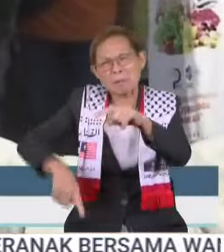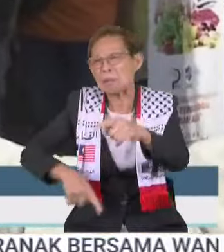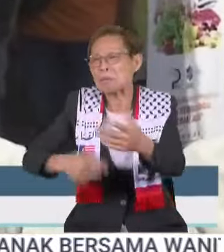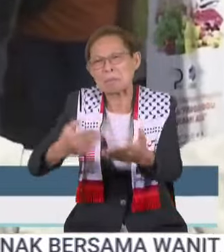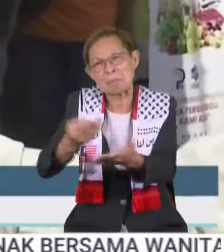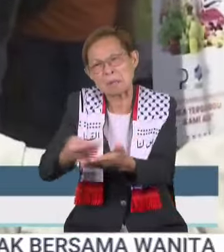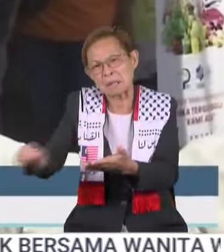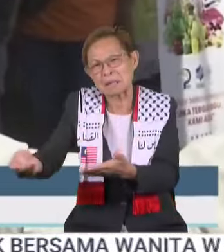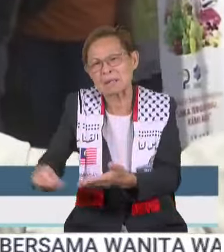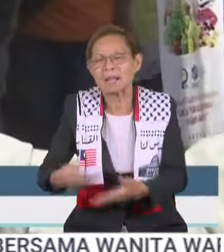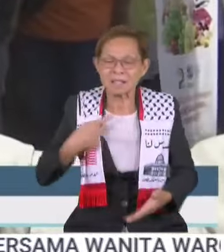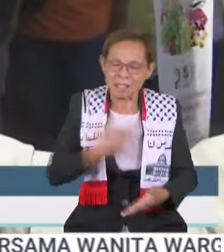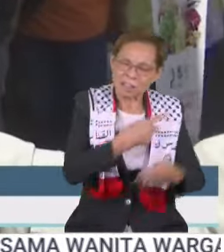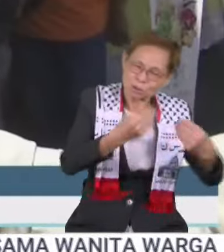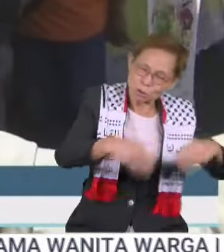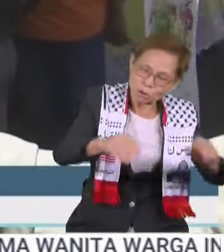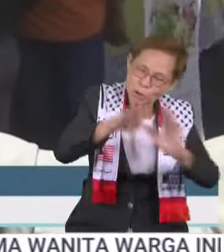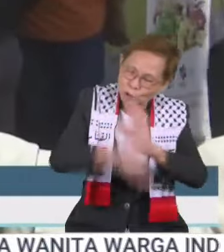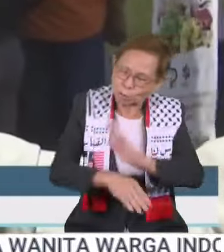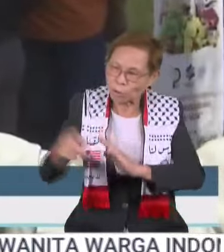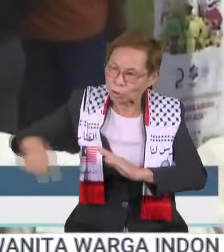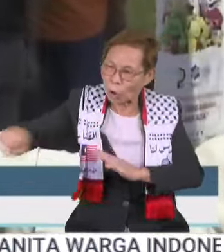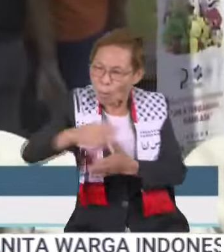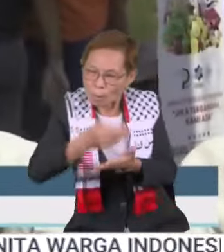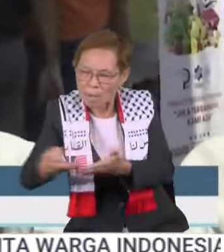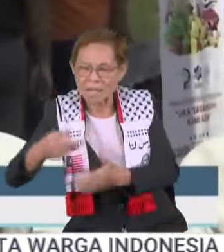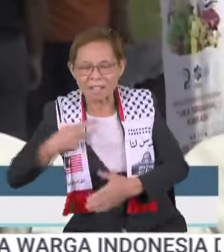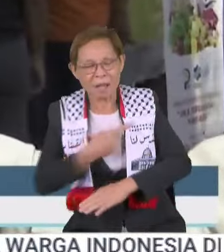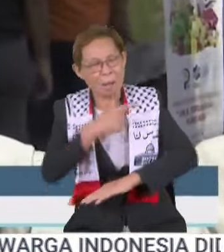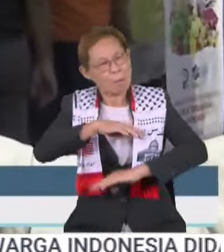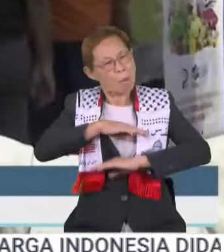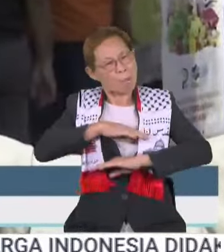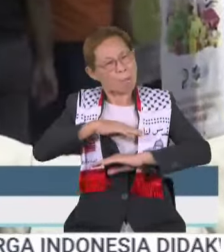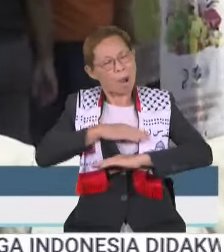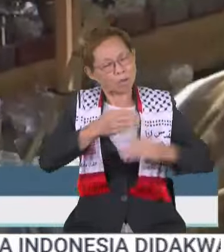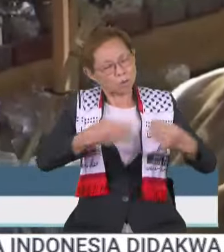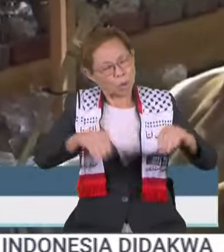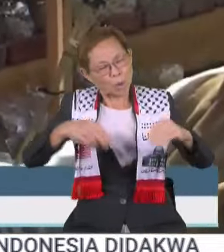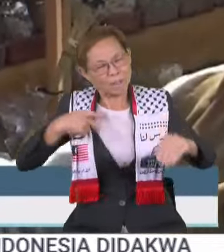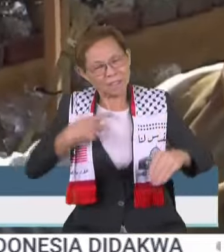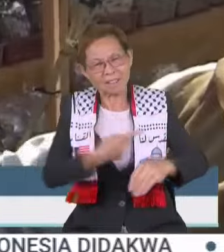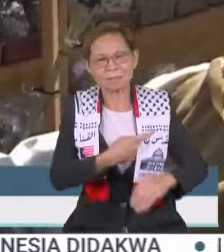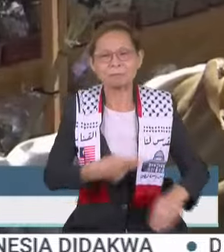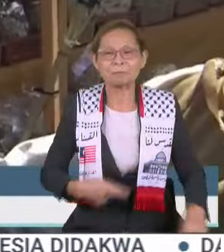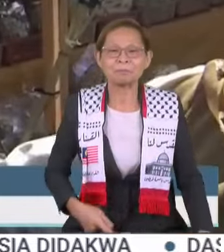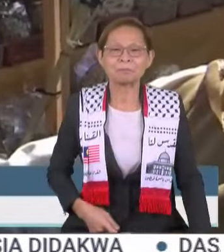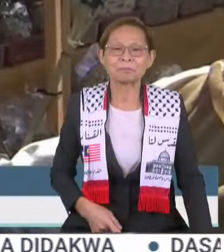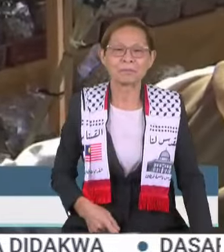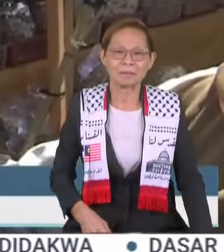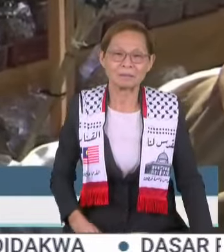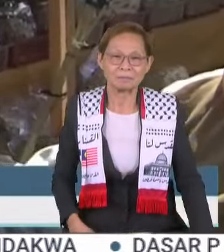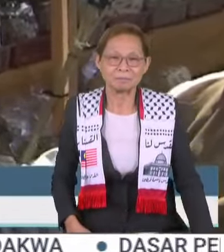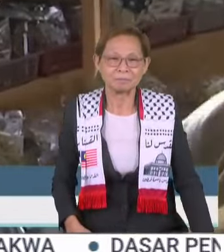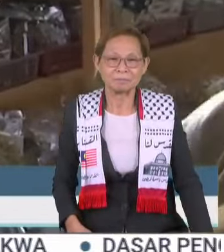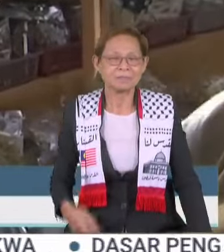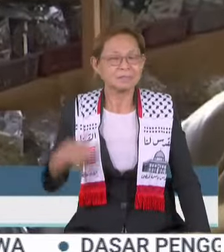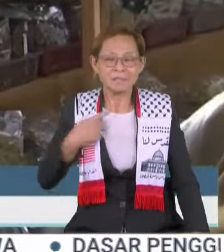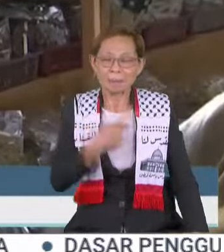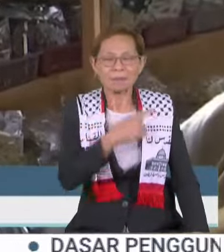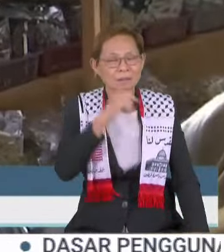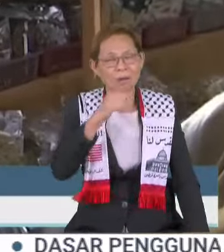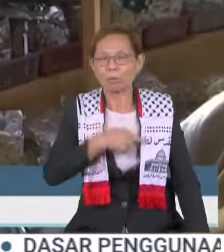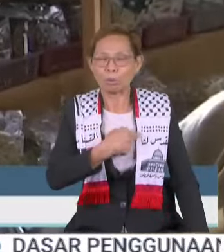jual murah, orang dapat, senang hati, kita pun puas hati orang dapat dari penjualan kita. Bagi kami, taklah rugi.